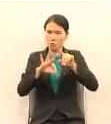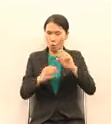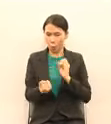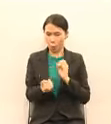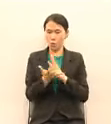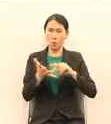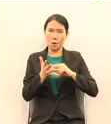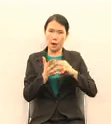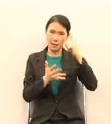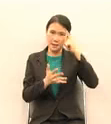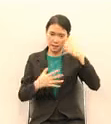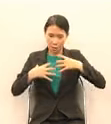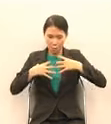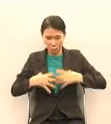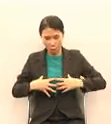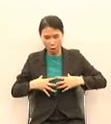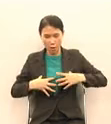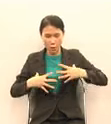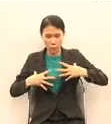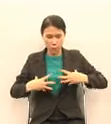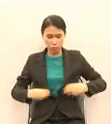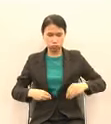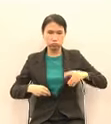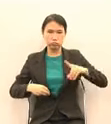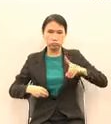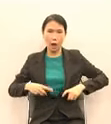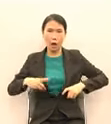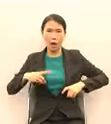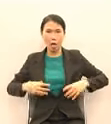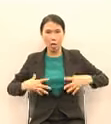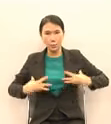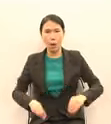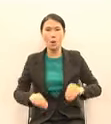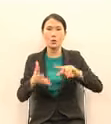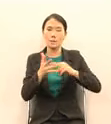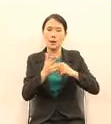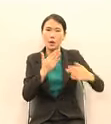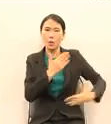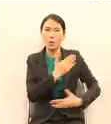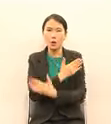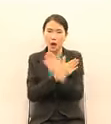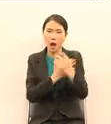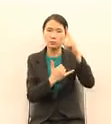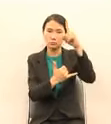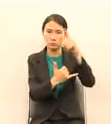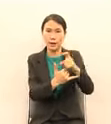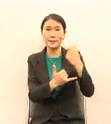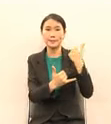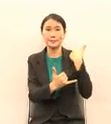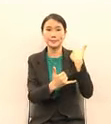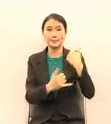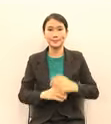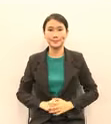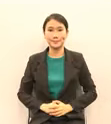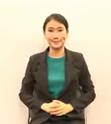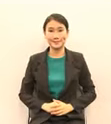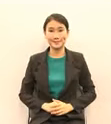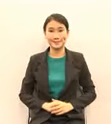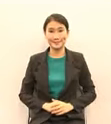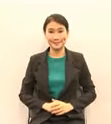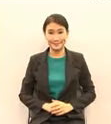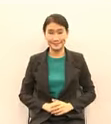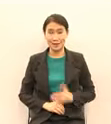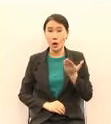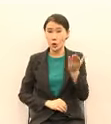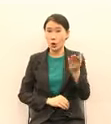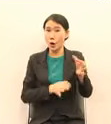ให้มีอวัยวะหลายแห่งนะฮะเกิดอาการเฟลเลียอันนี้จะทำให้ผู้ป่วยเสียชีวิตครับ อ ยากเพิ่